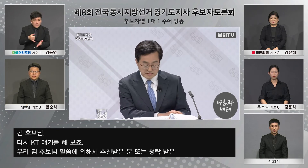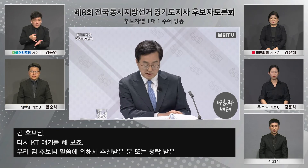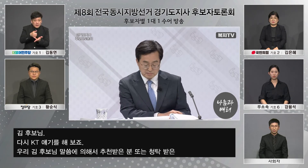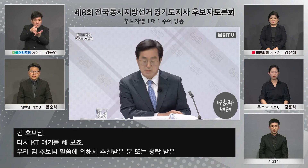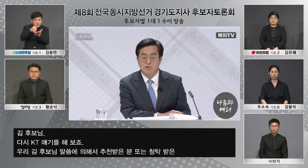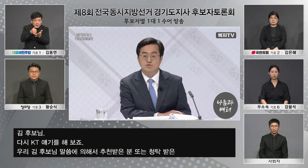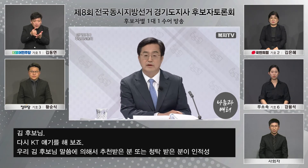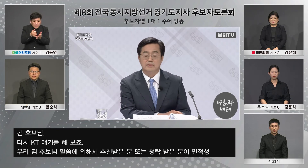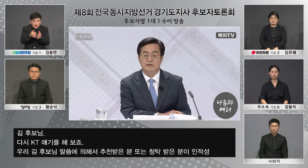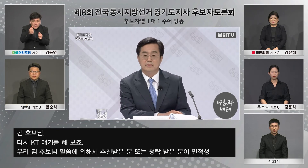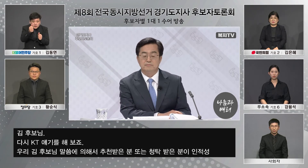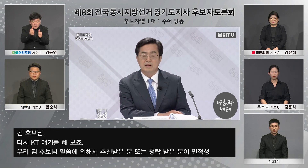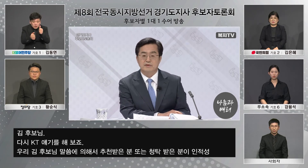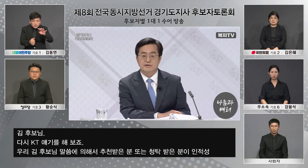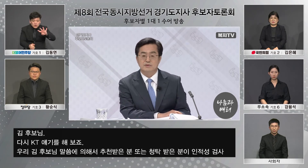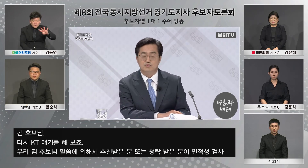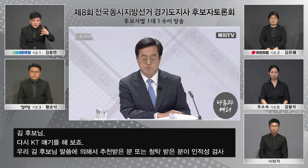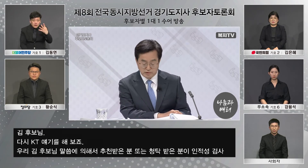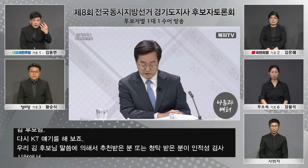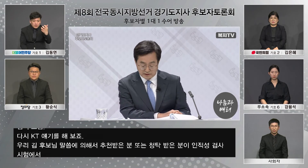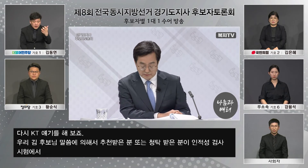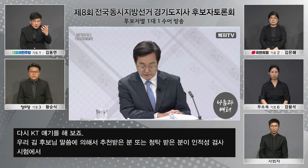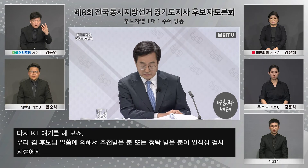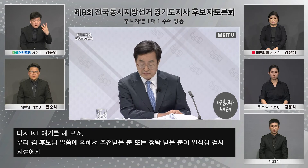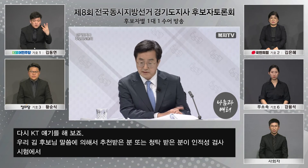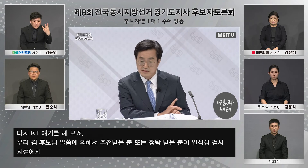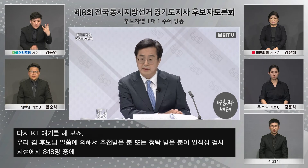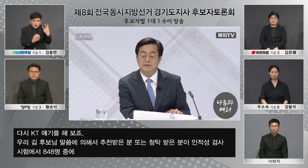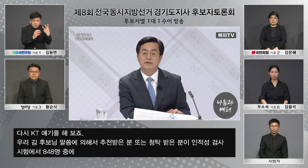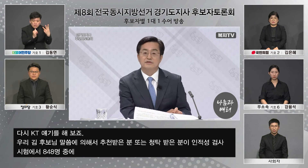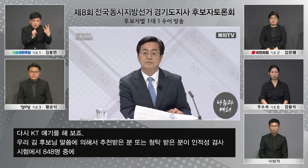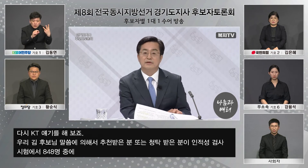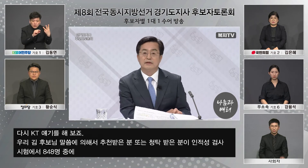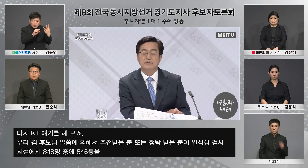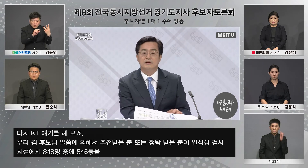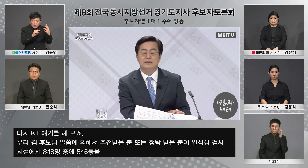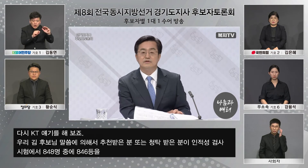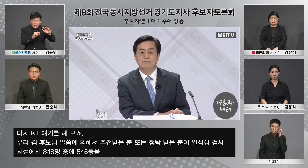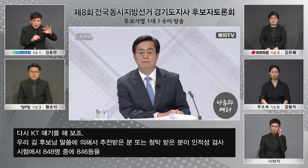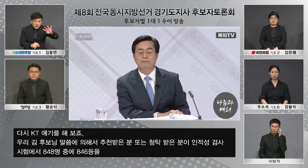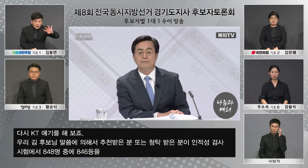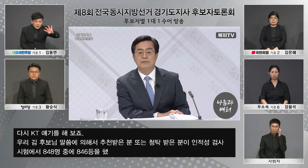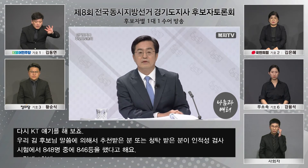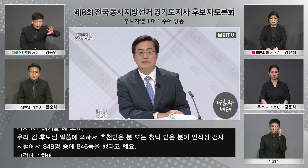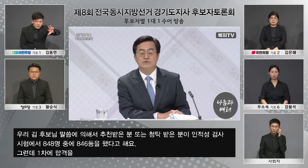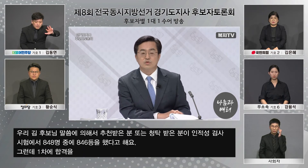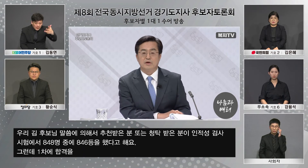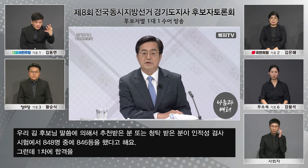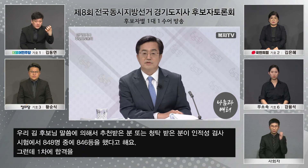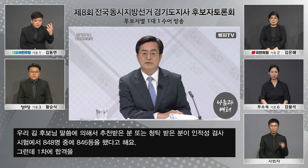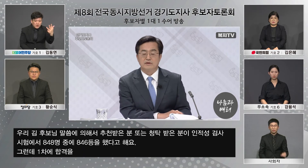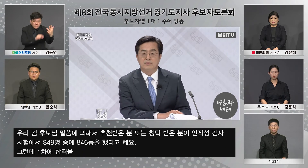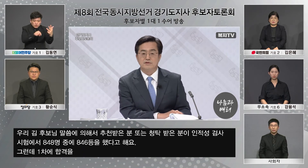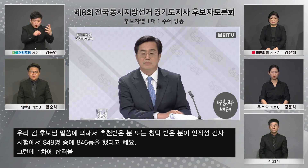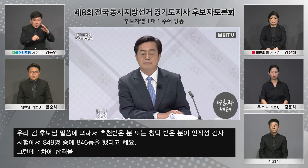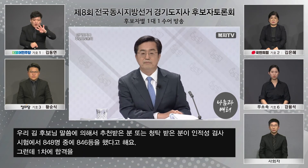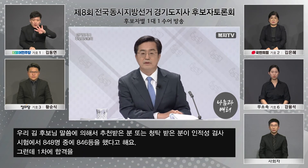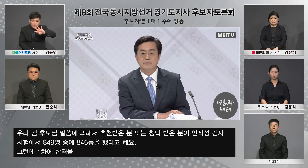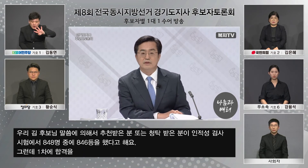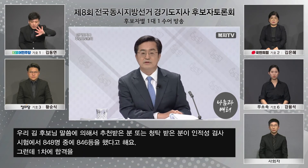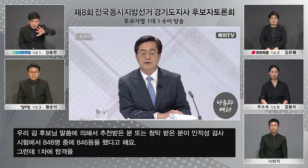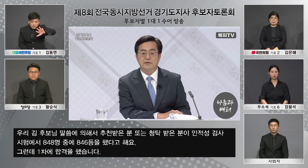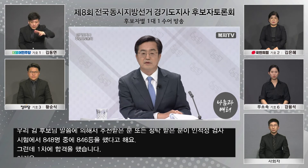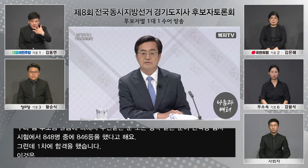시험에서 848명 중에 846등을 했다고 그래요. 그런데 1차 합격을 했습니다. 이것은 최종 합격에서 안 됐다고